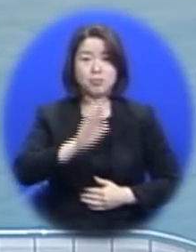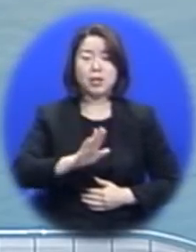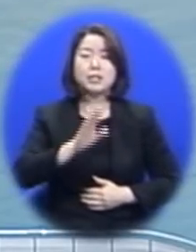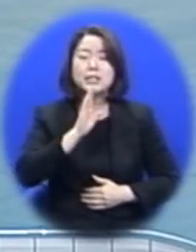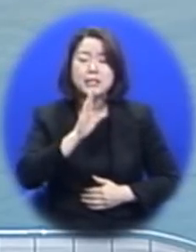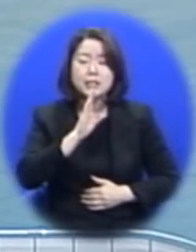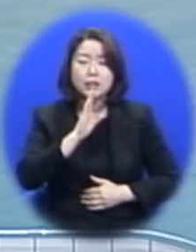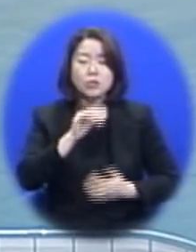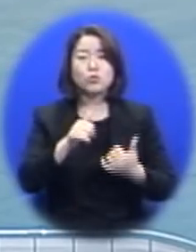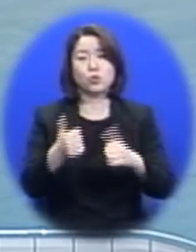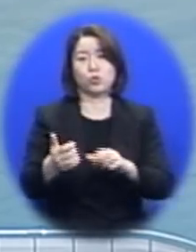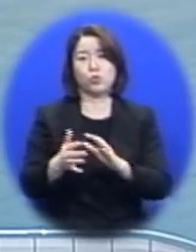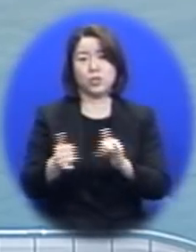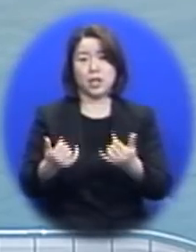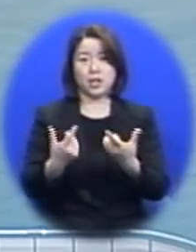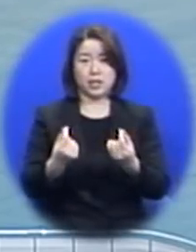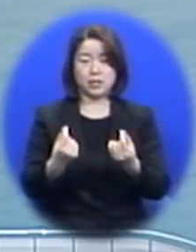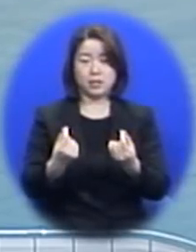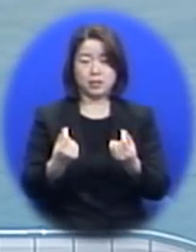자입니다.